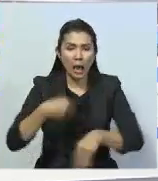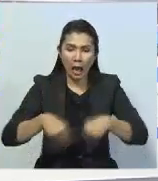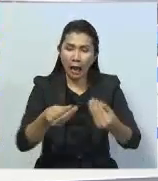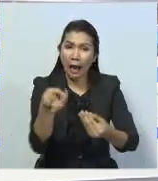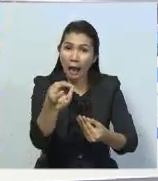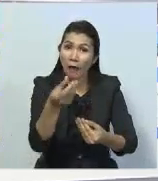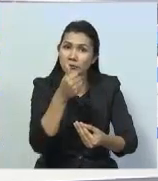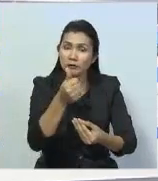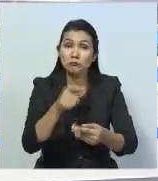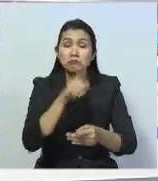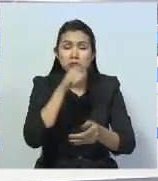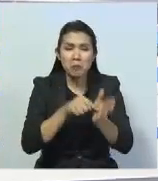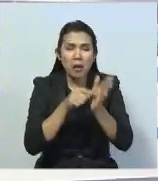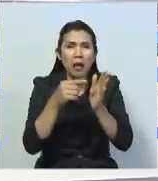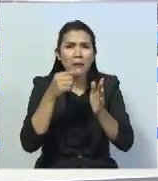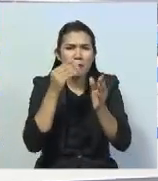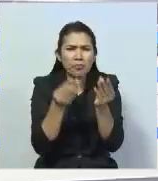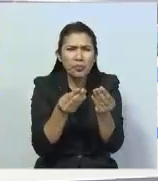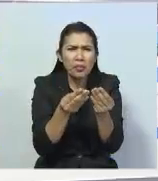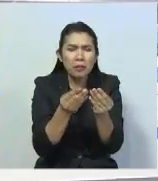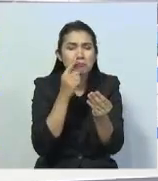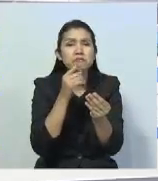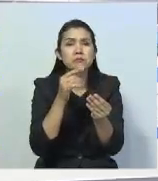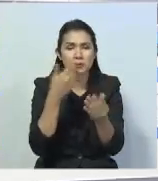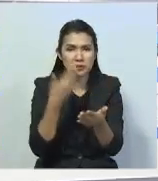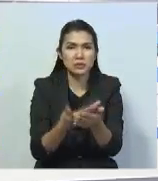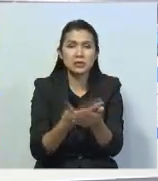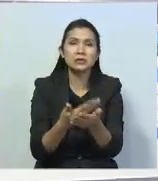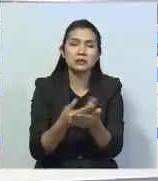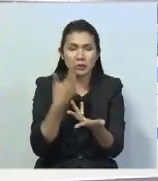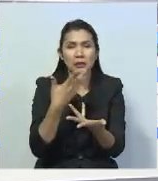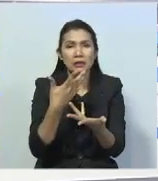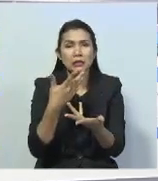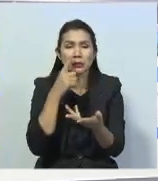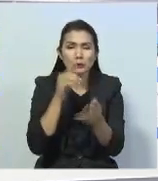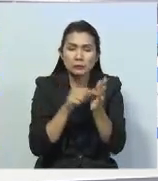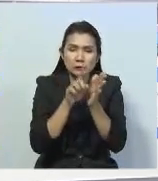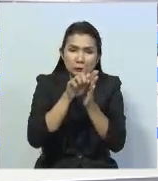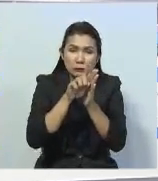ภาพด้วยย ิ่ งความชื้นต่ำเท่าไหร่ราคาก็จะยิ่งดีนะคะดังนั้นก็เลยกลายเป็นเนี่ยแหละค่ะ